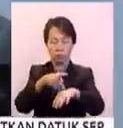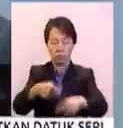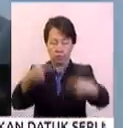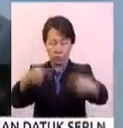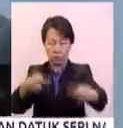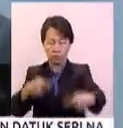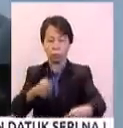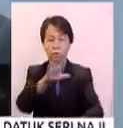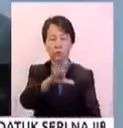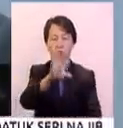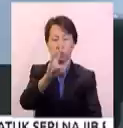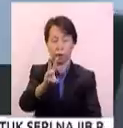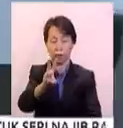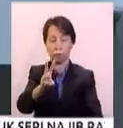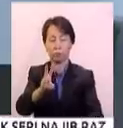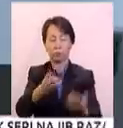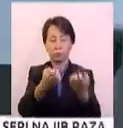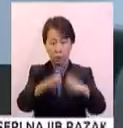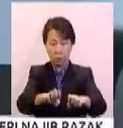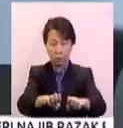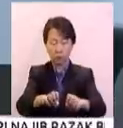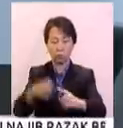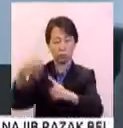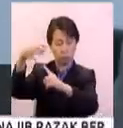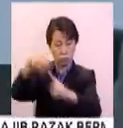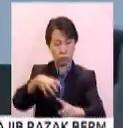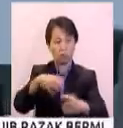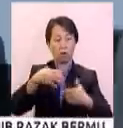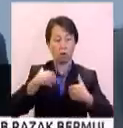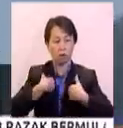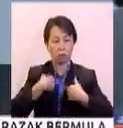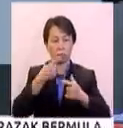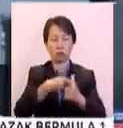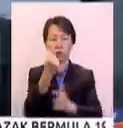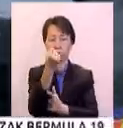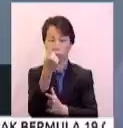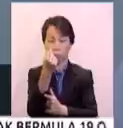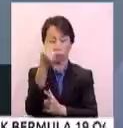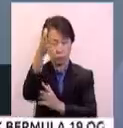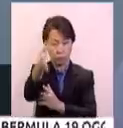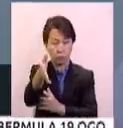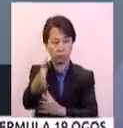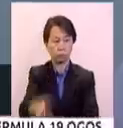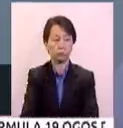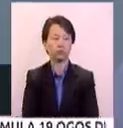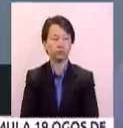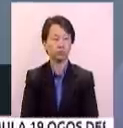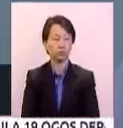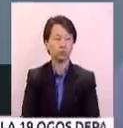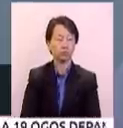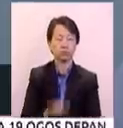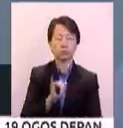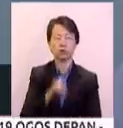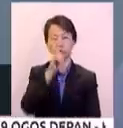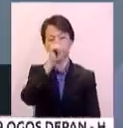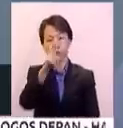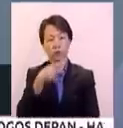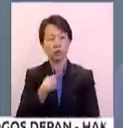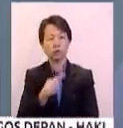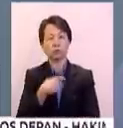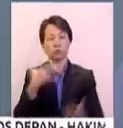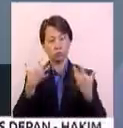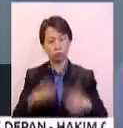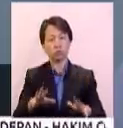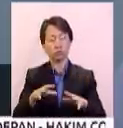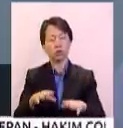mempertandingkan 56 acara pada Temasya yang akan berlangsung November depan. Yang pastinya kita telah pun